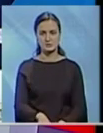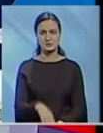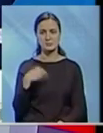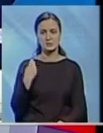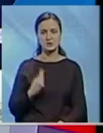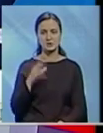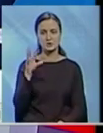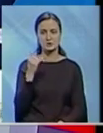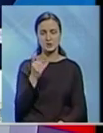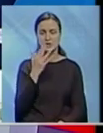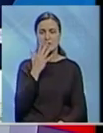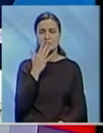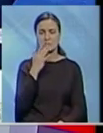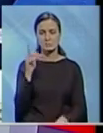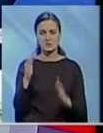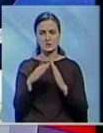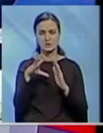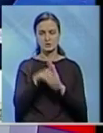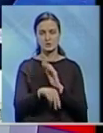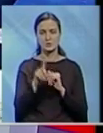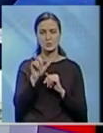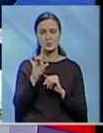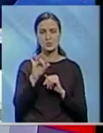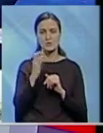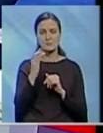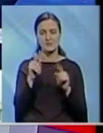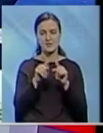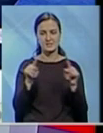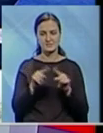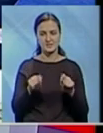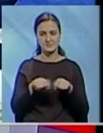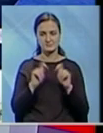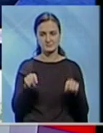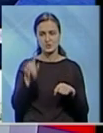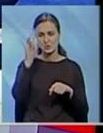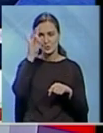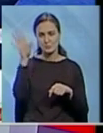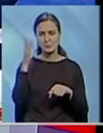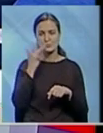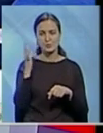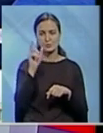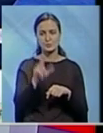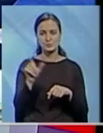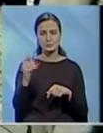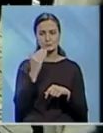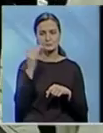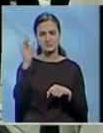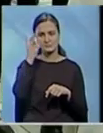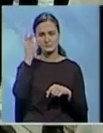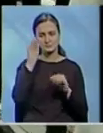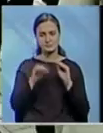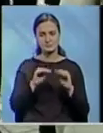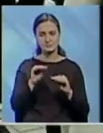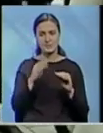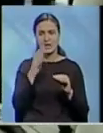სტრასბურგში დღეს ევროპის საბჭოს სასახლის წინ ზურაბ ჟვანიას ვარსკვლავი გაიხსნა. სასახლის წინ ცნობილი პოლიტიკური მოღვაწეების ვარსკვლავებია, განთავსებული,